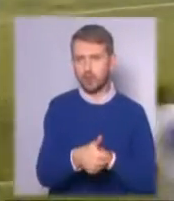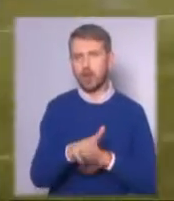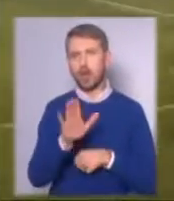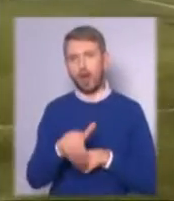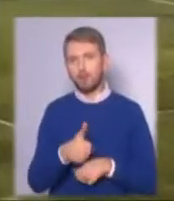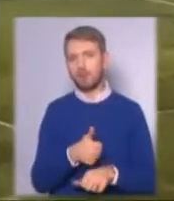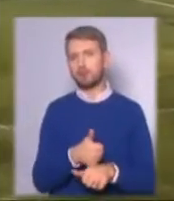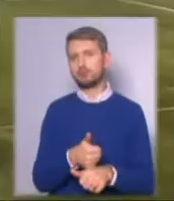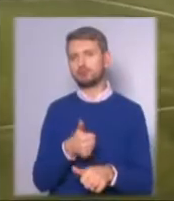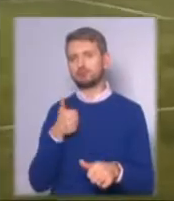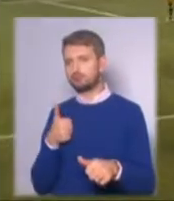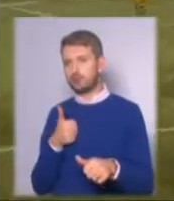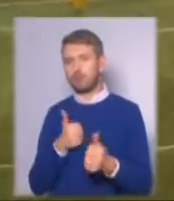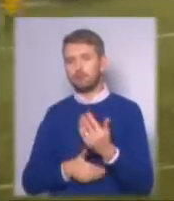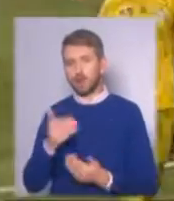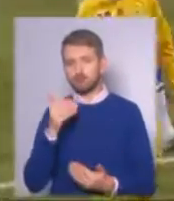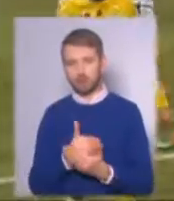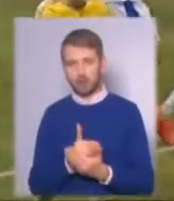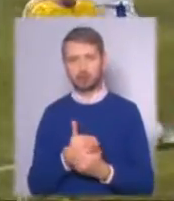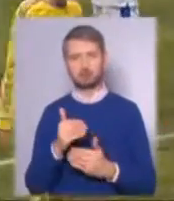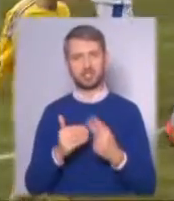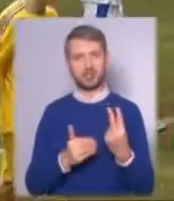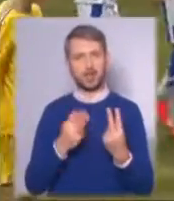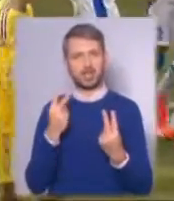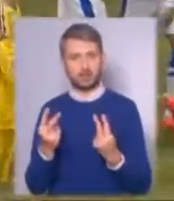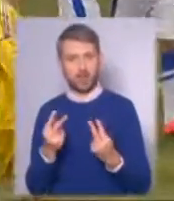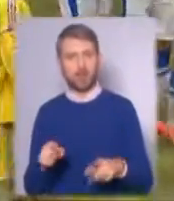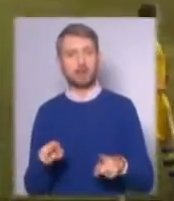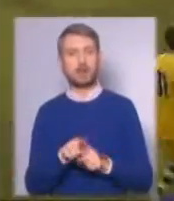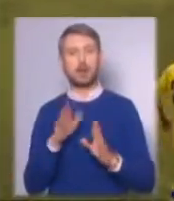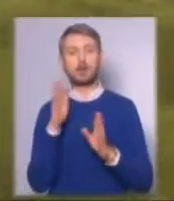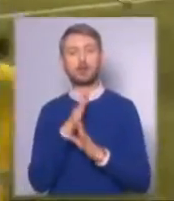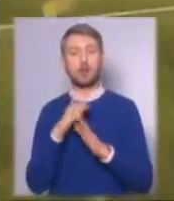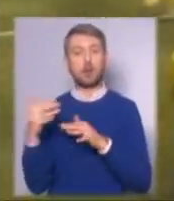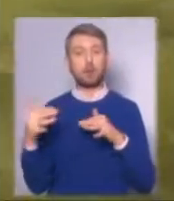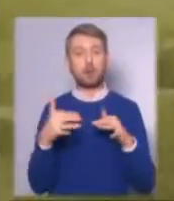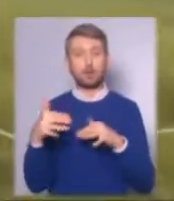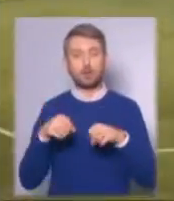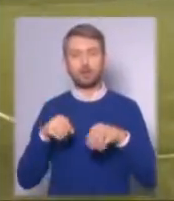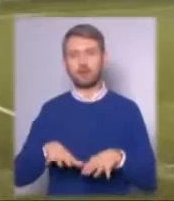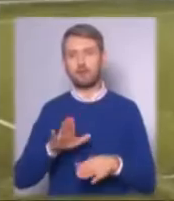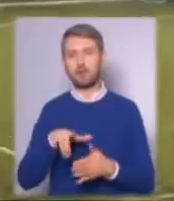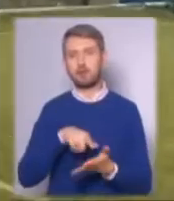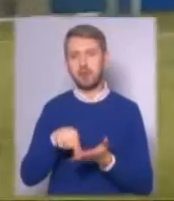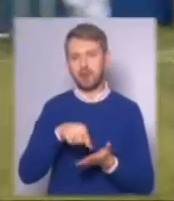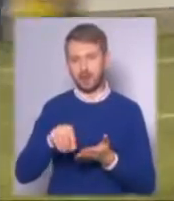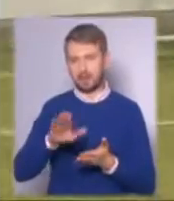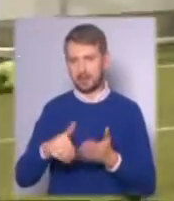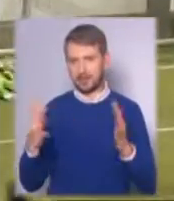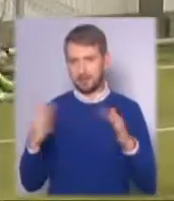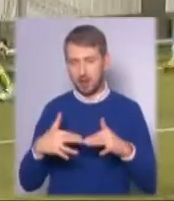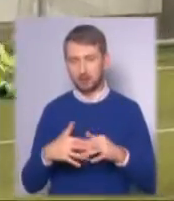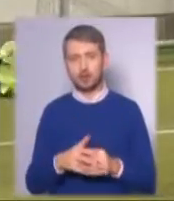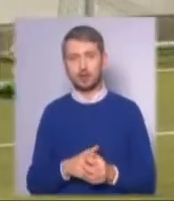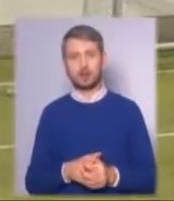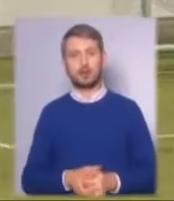але врешті-решт відновила рівновагу – 2-2. Таким чином доля поєдинку вирішувалася в серії післяматчевих пенальті. Другий поспіль